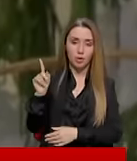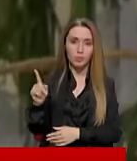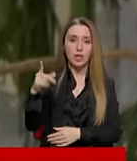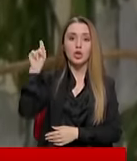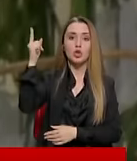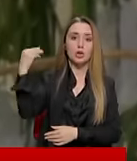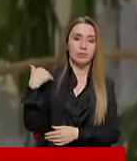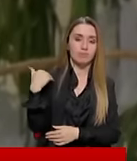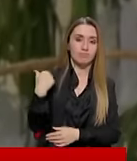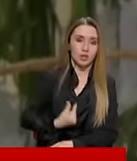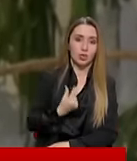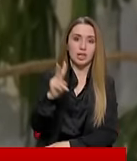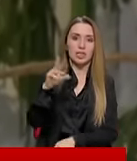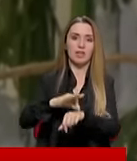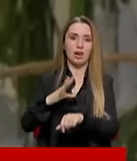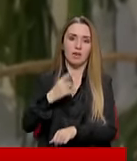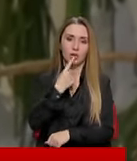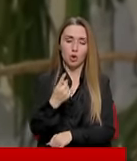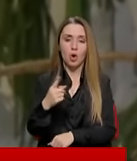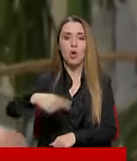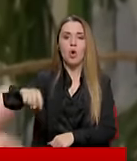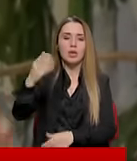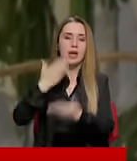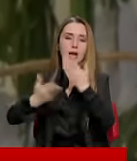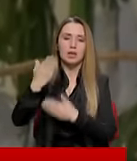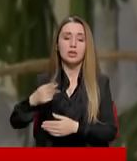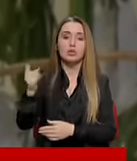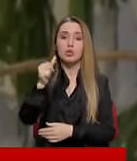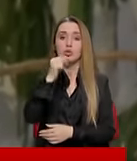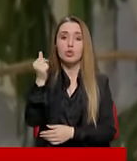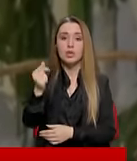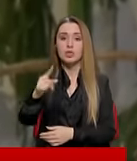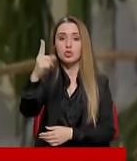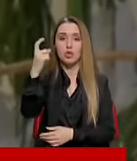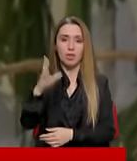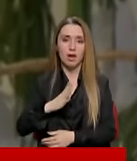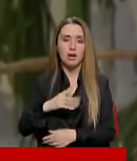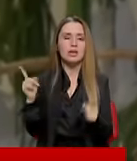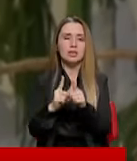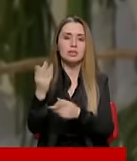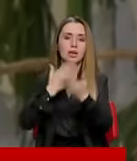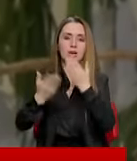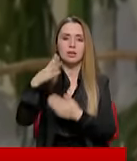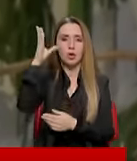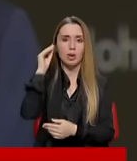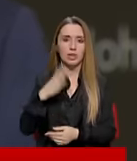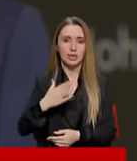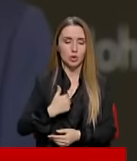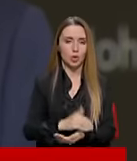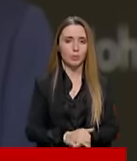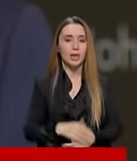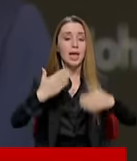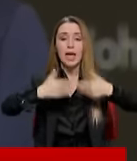yönetmenim de uyarıyor Bu arada 2 dakika kaldı diye onları alayım bir de su parasını soran Ankaralılar var kısacık onu da öğrenmek istiyorum